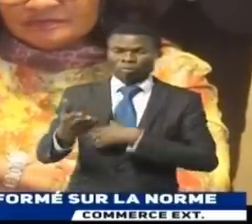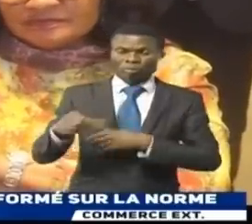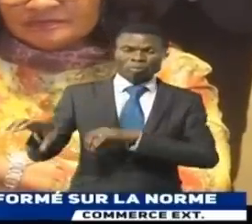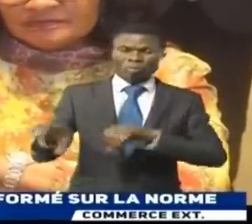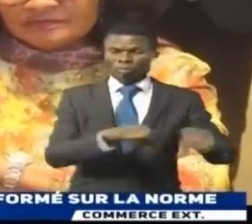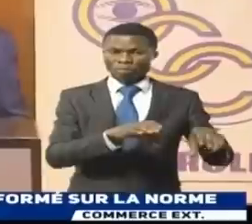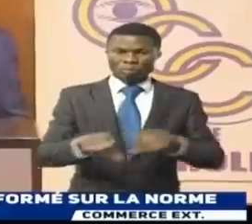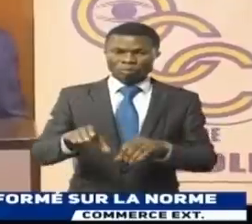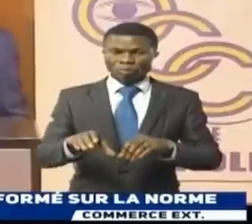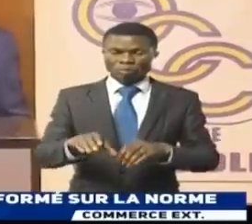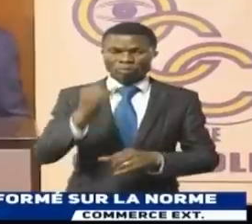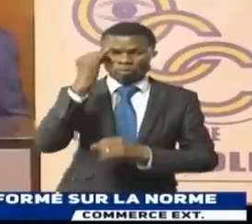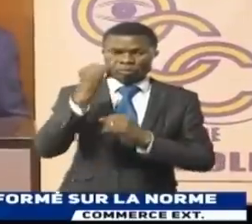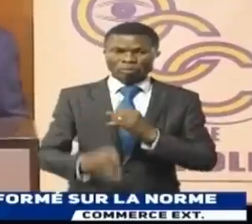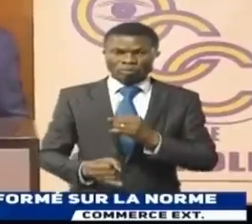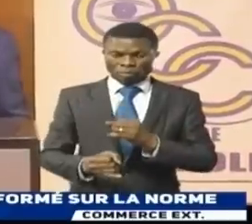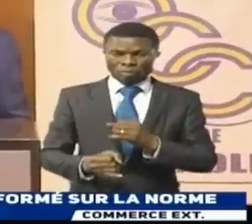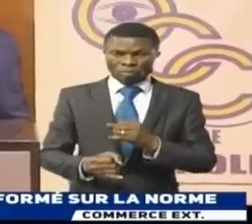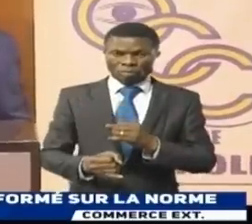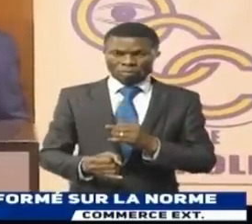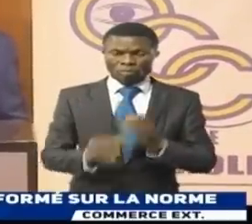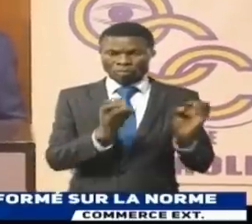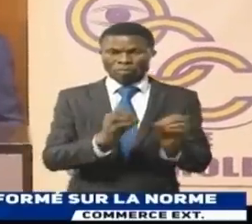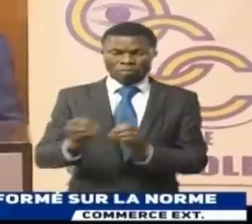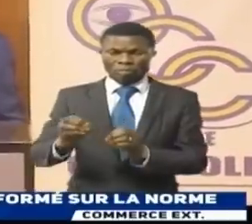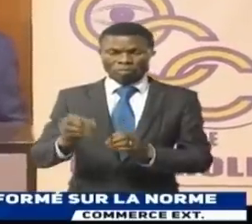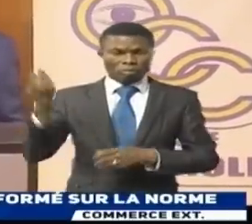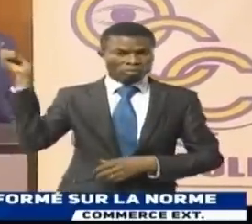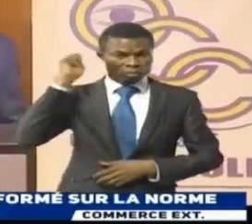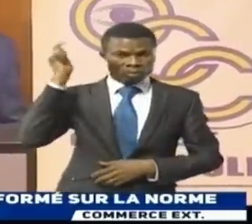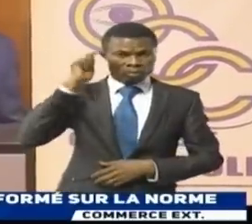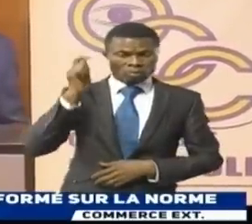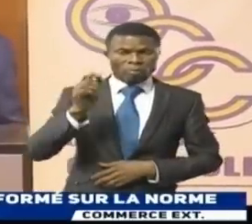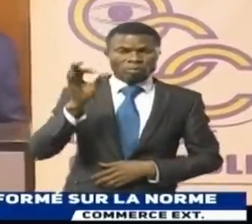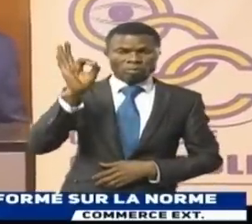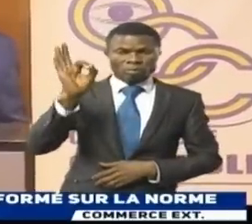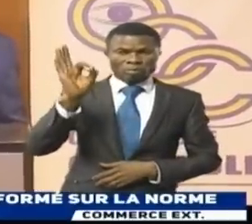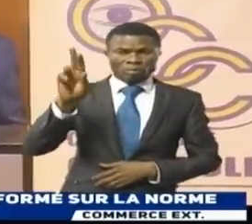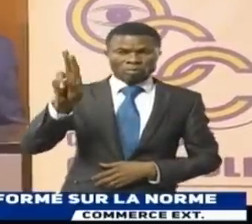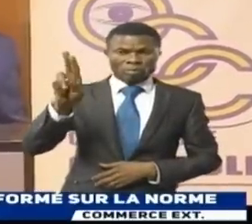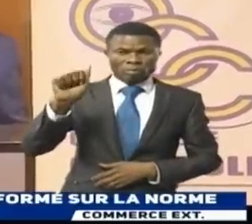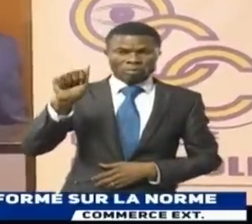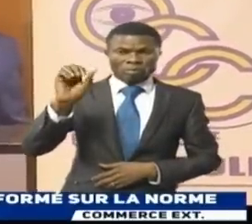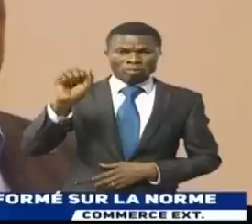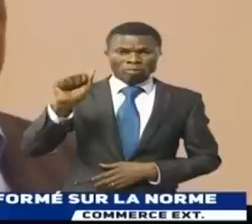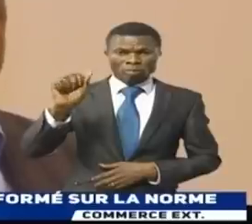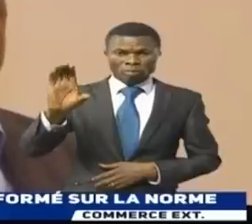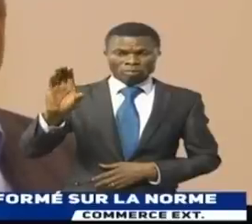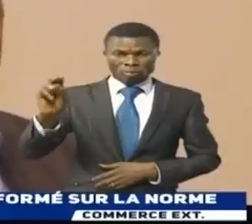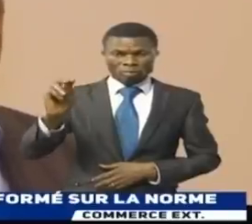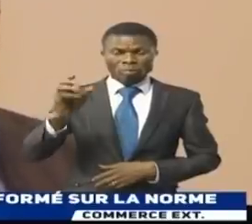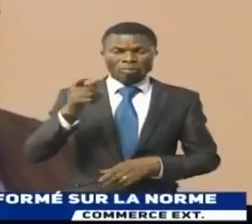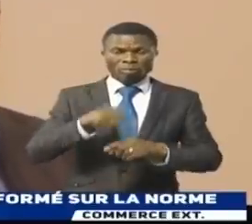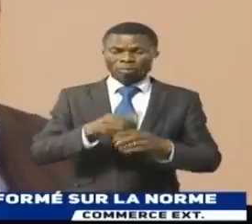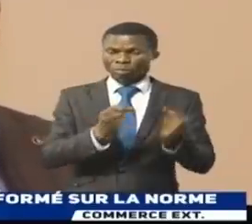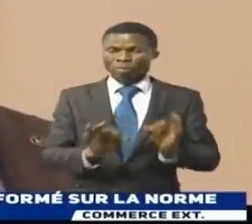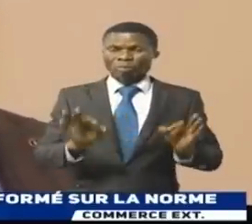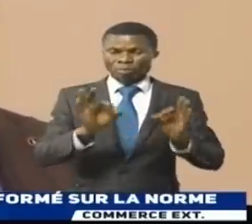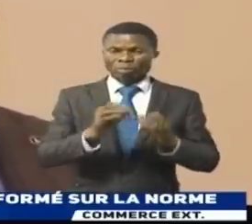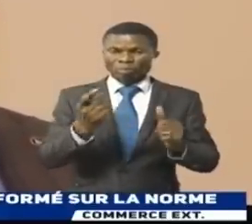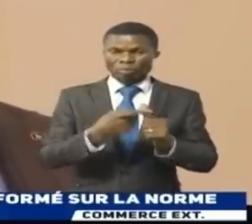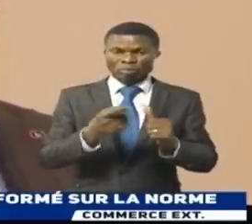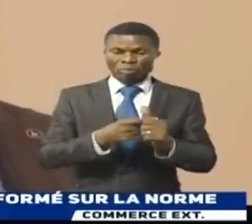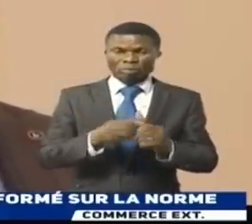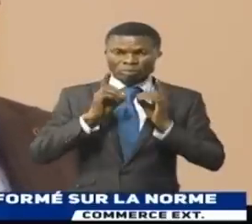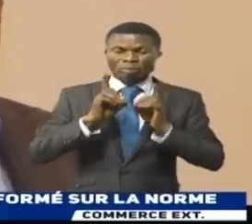cérémonie de clôture, présidée par le professeur Franck Elias Moukanya, a connu deux temps forts. D'abord, le mot